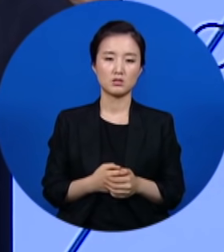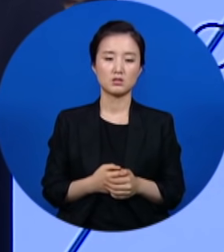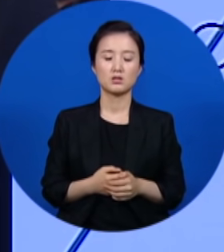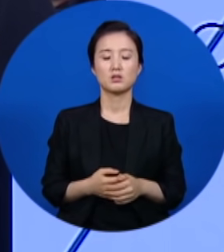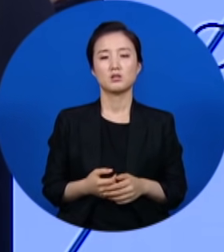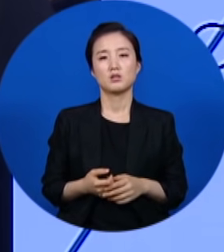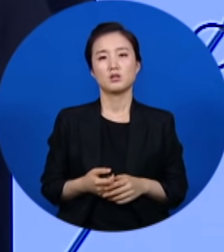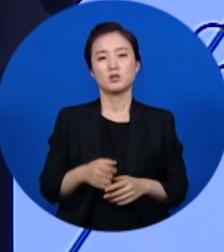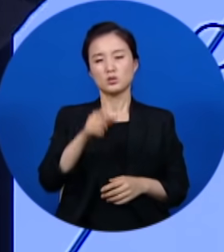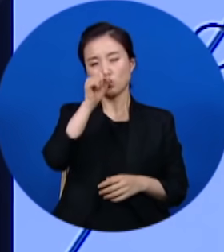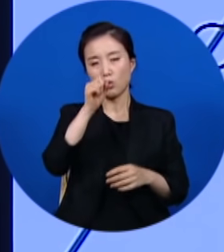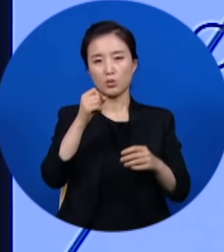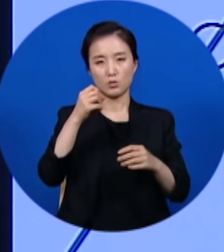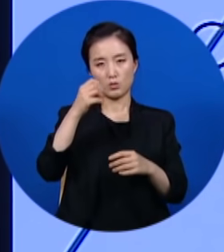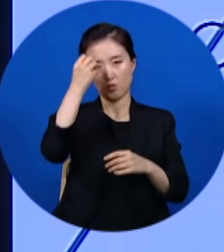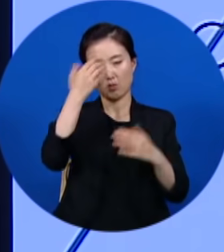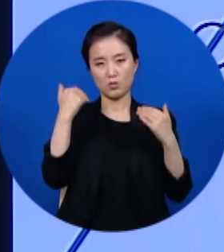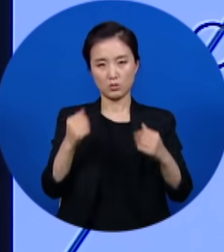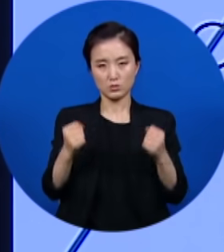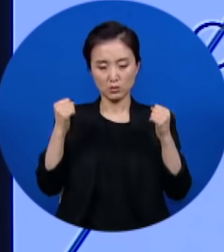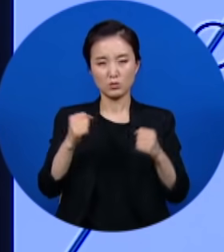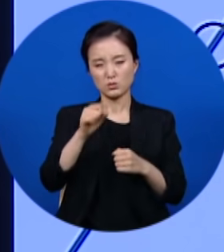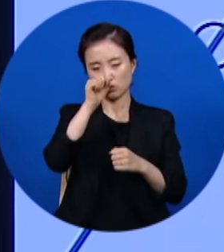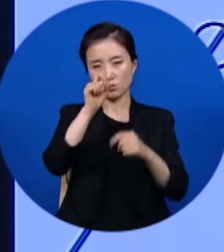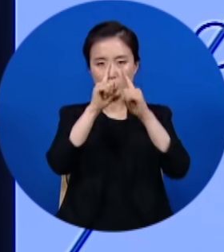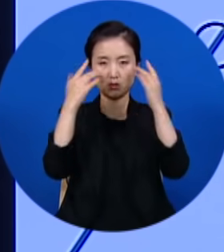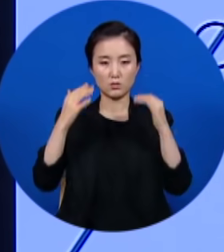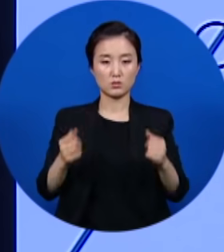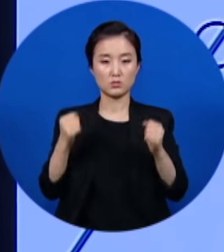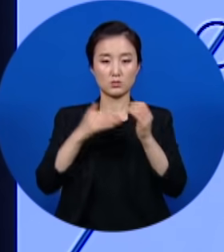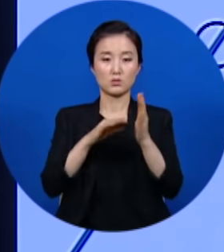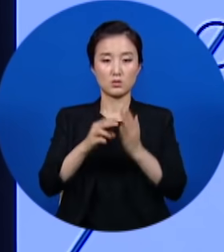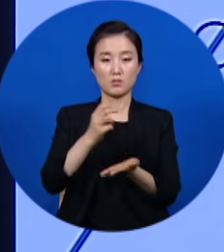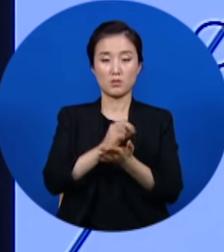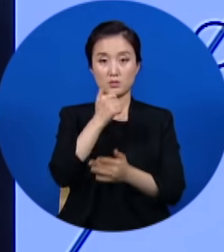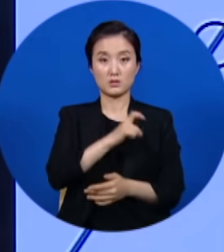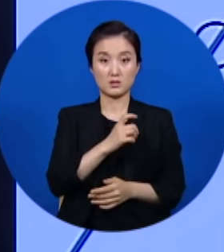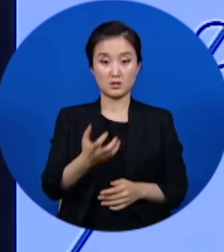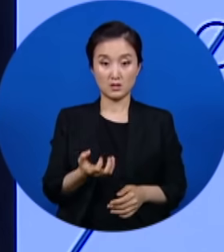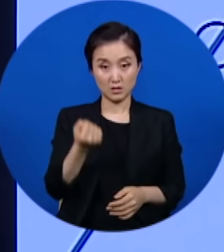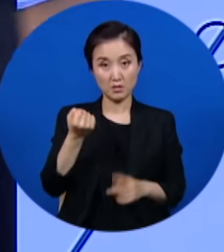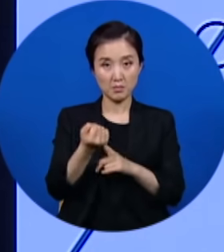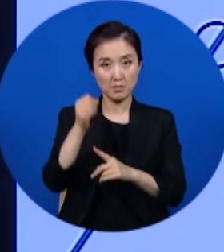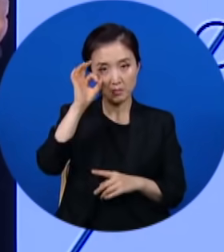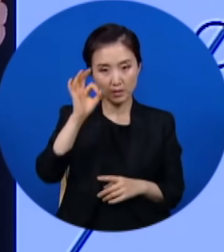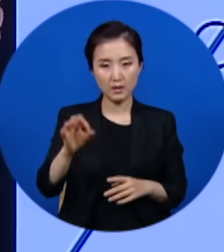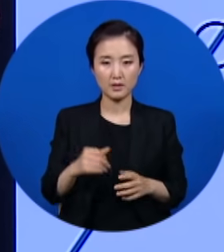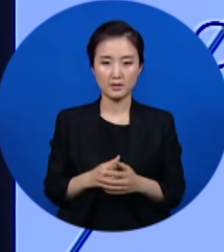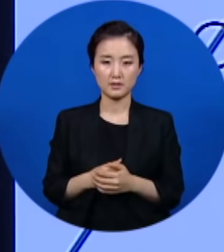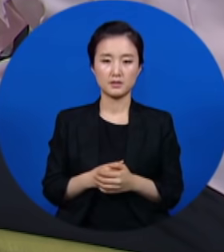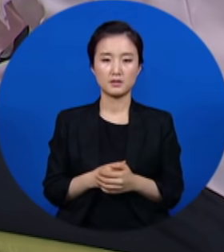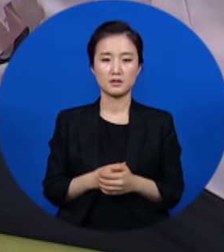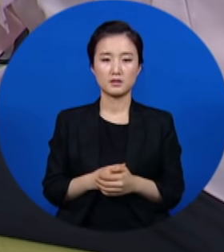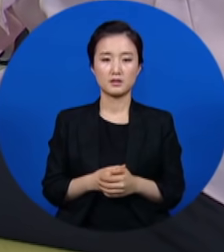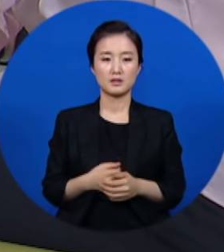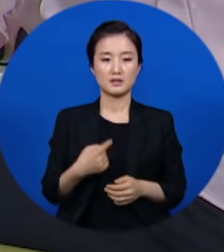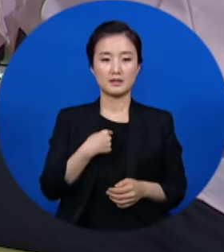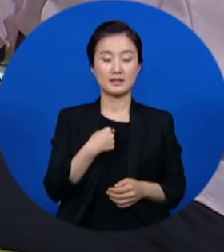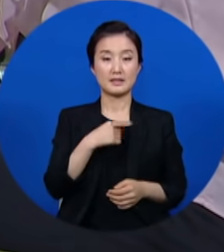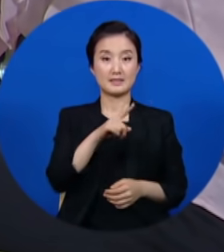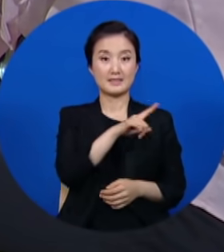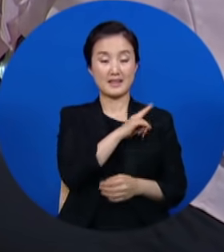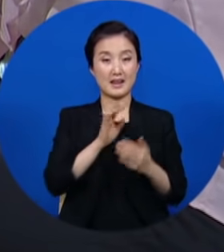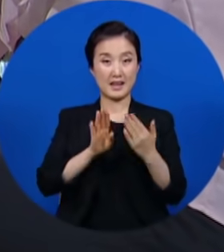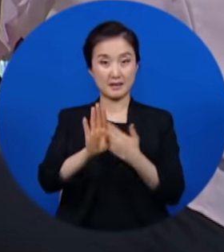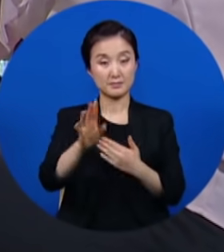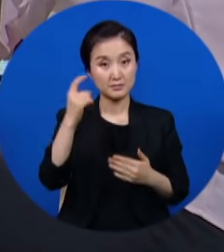나와서 인류 법대 나와가지고 변호사 잘 까지만 요 자기 이 직선의 젤 앞에 누지 할까요 그런데